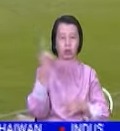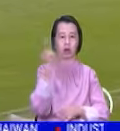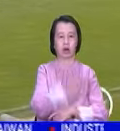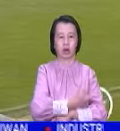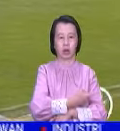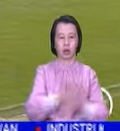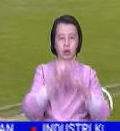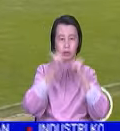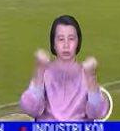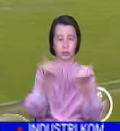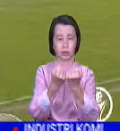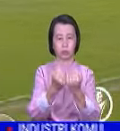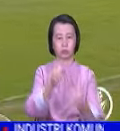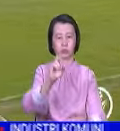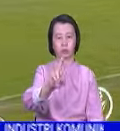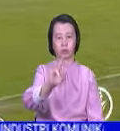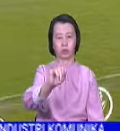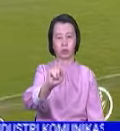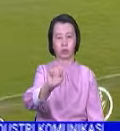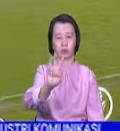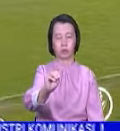di stadium uitm